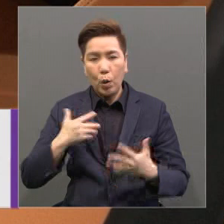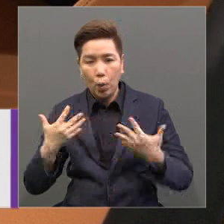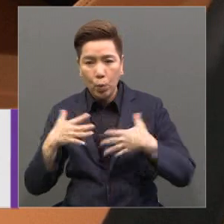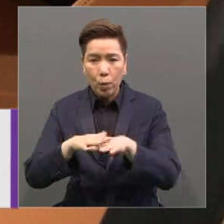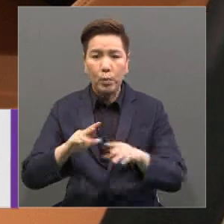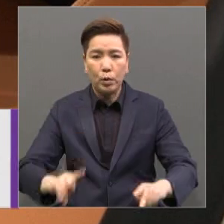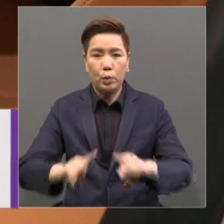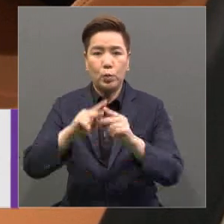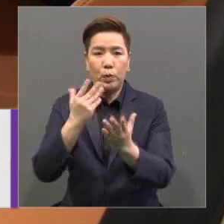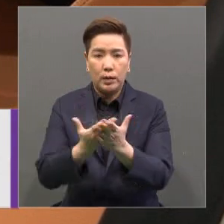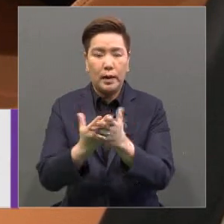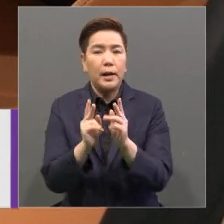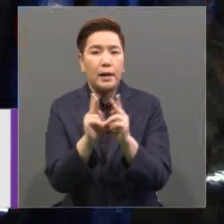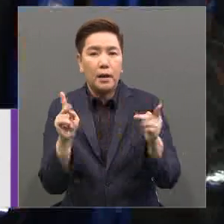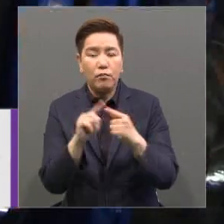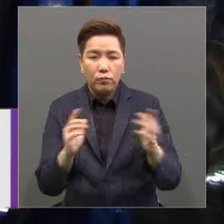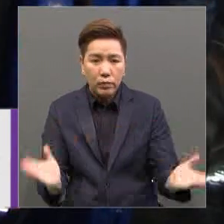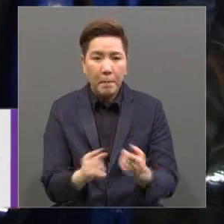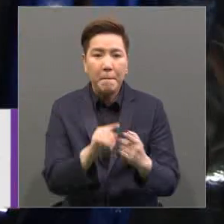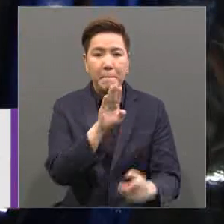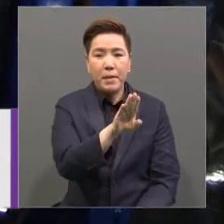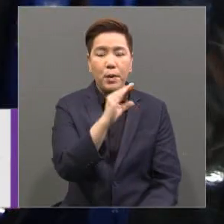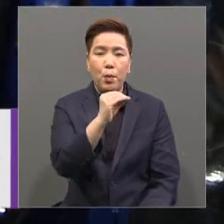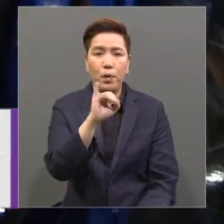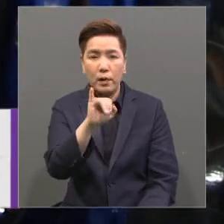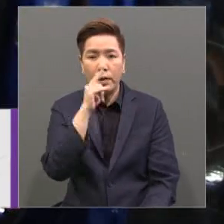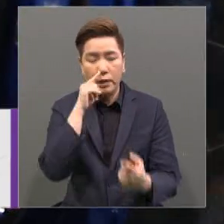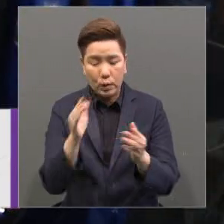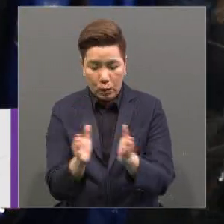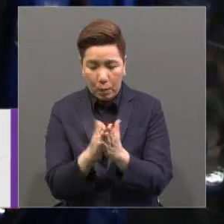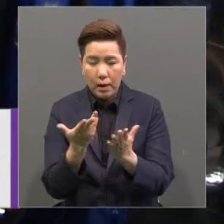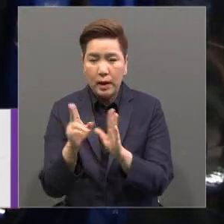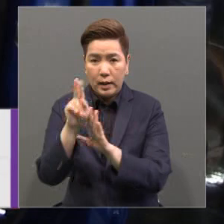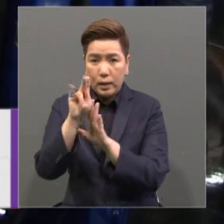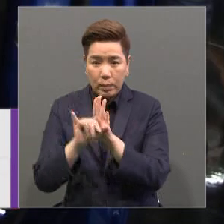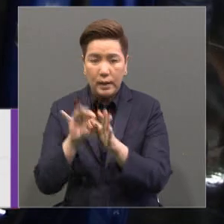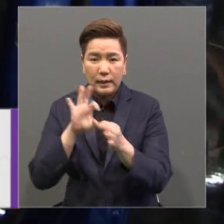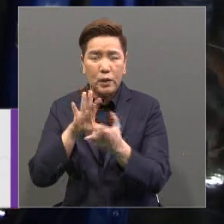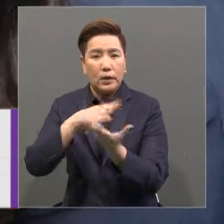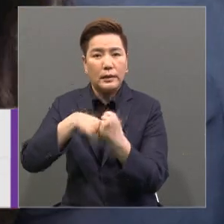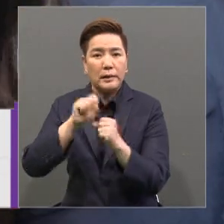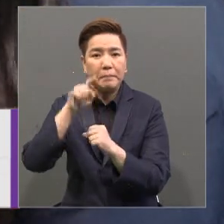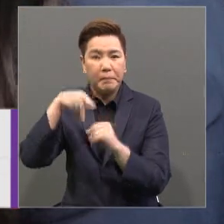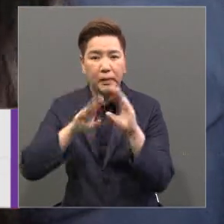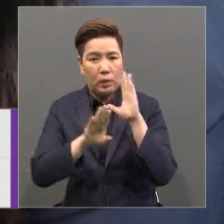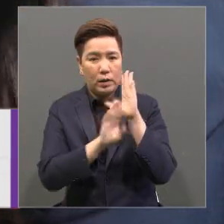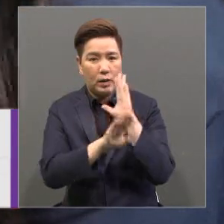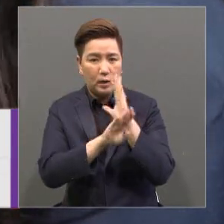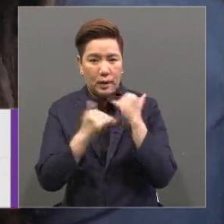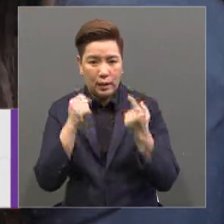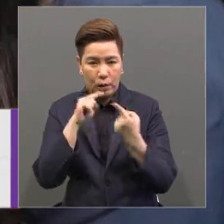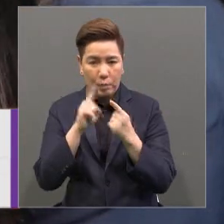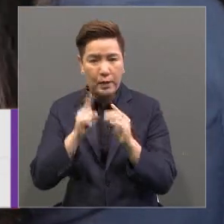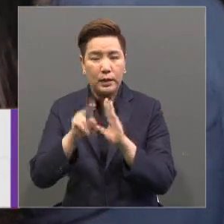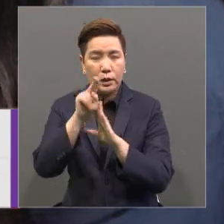กระทรวงการคลังสำนักงานคณะกรรมการส่งเสริมการลงทุนและสำนักงานคณะกรรมการนโยบายเขตพัฒนาพิเศษภาคตะวันออก